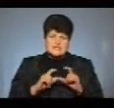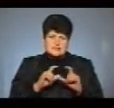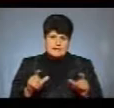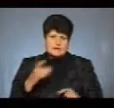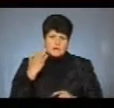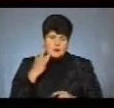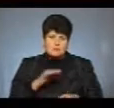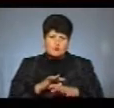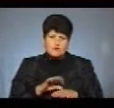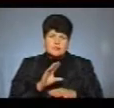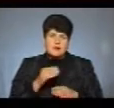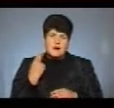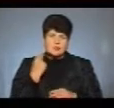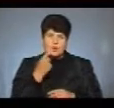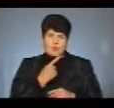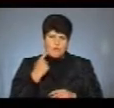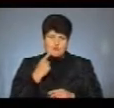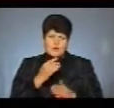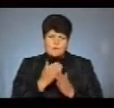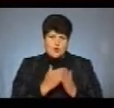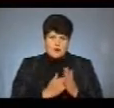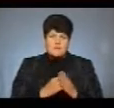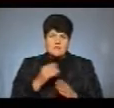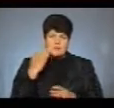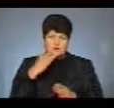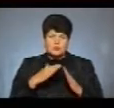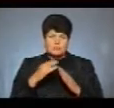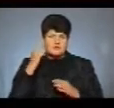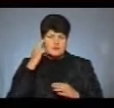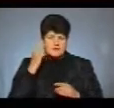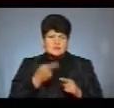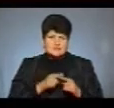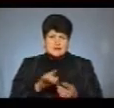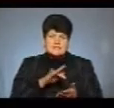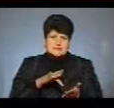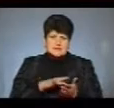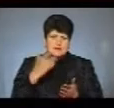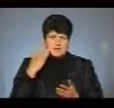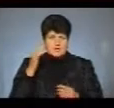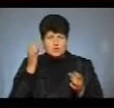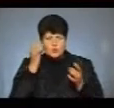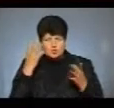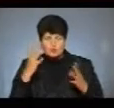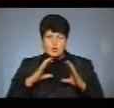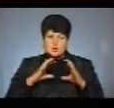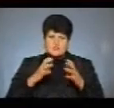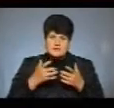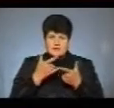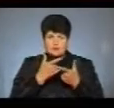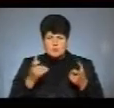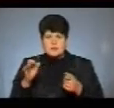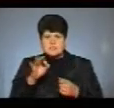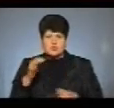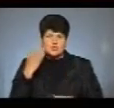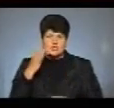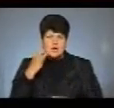проводить англомовні програми в Американському домі у Києві. Американський дім у Києві – це центр американської культури, освіти та інформації про США в